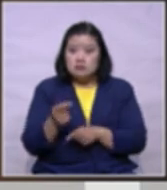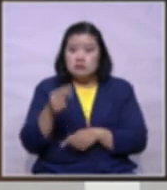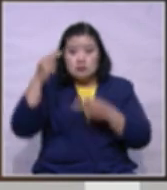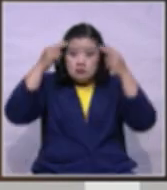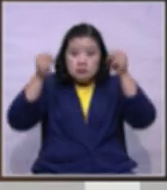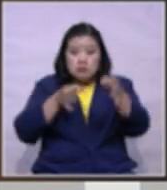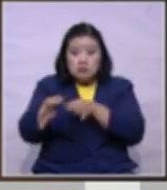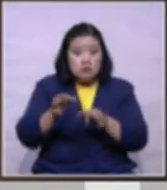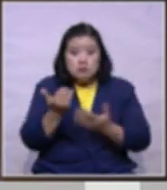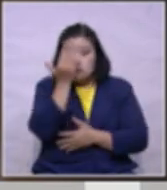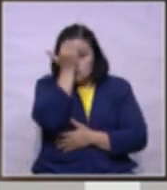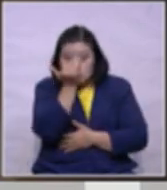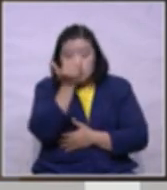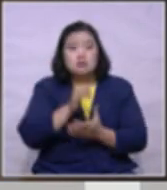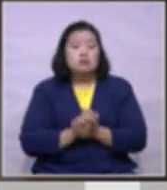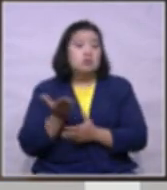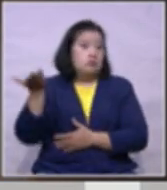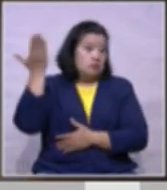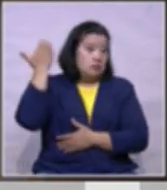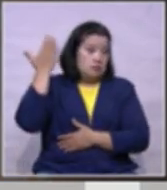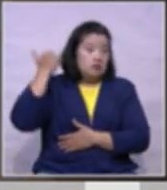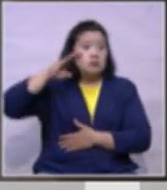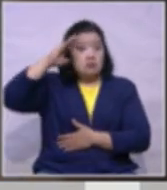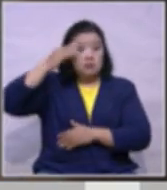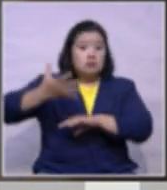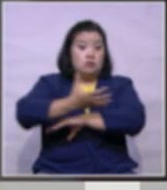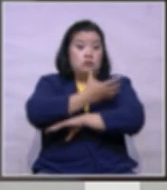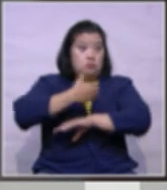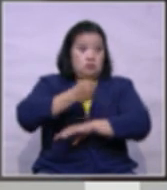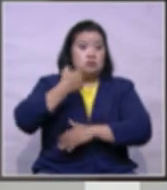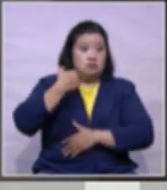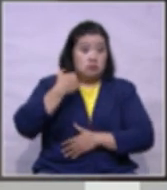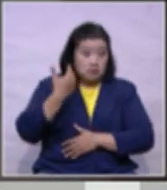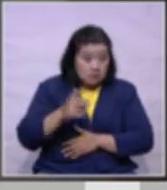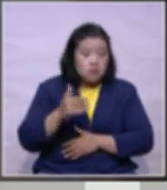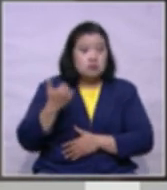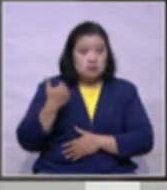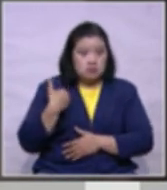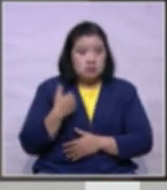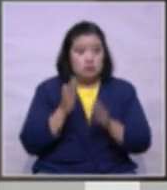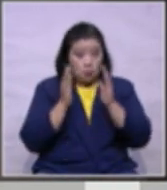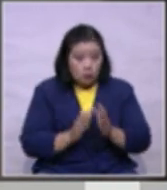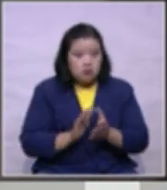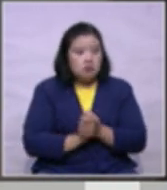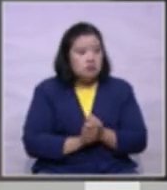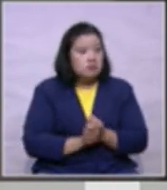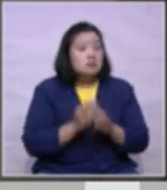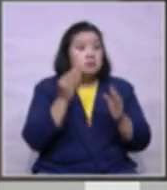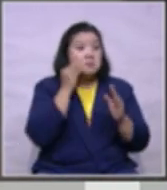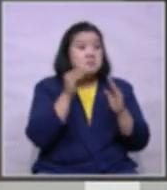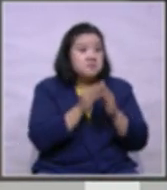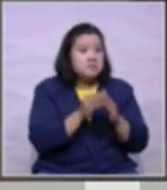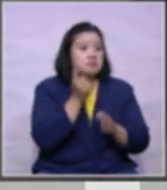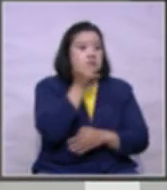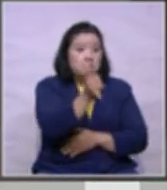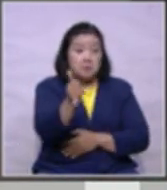อบด้วยนะ คือในวันที่ยึดอำนาจนะรู้ไหมว่าหมายหัวได้กี่คน ไปถึงบ้านได้กี่คนมันไม่ใ